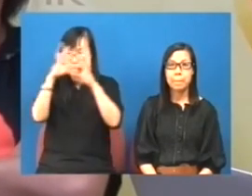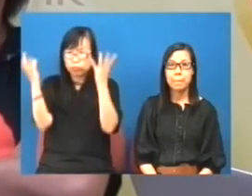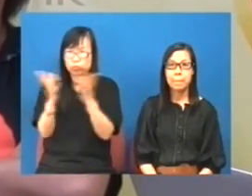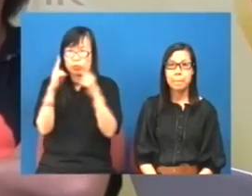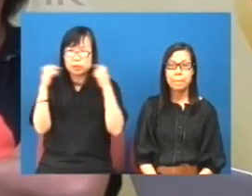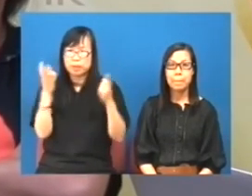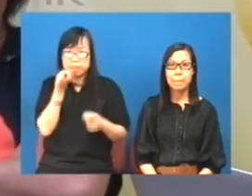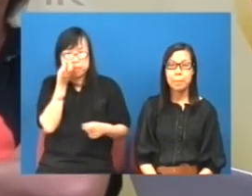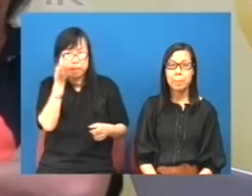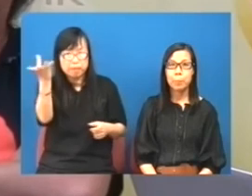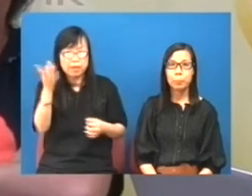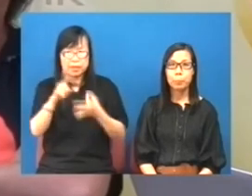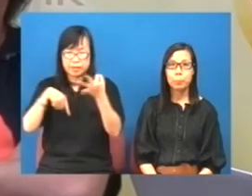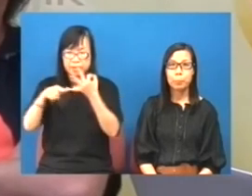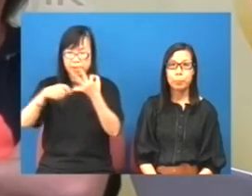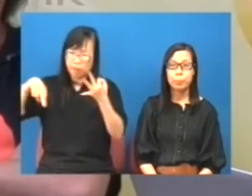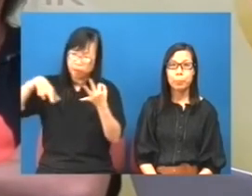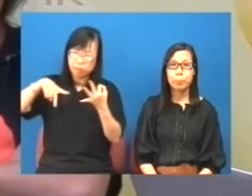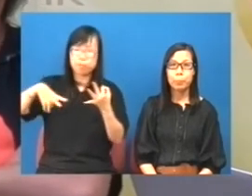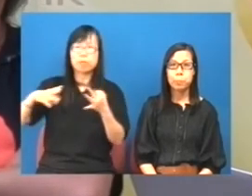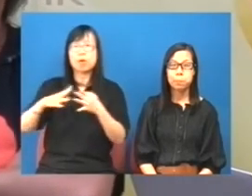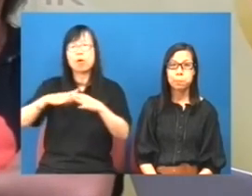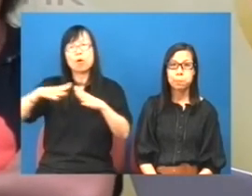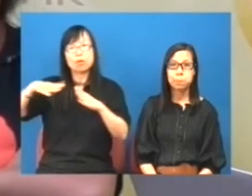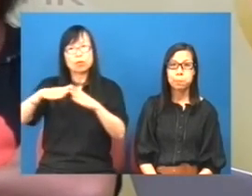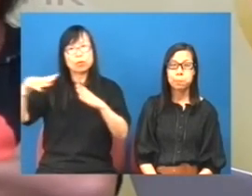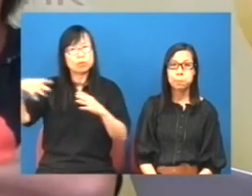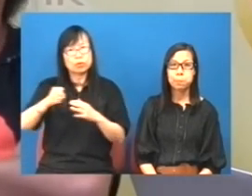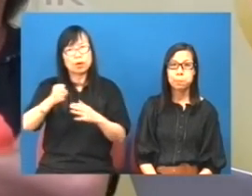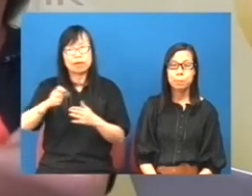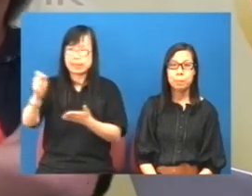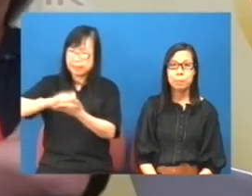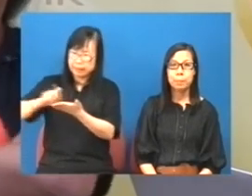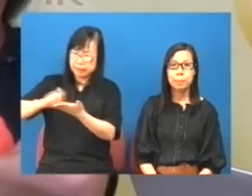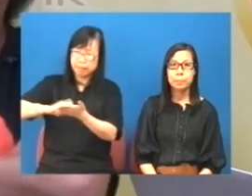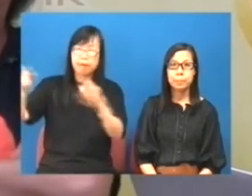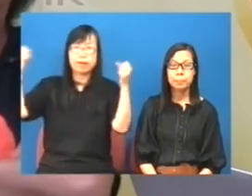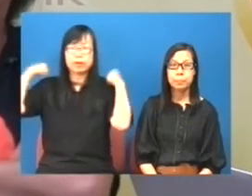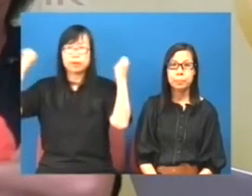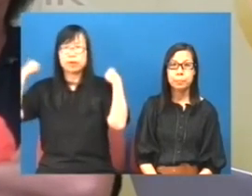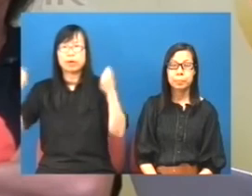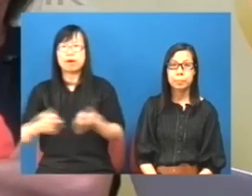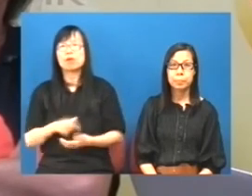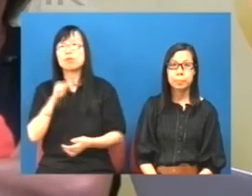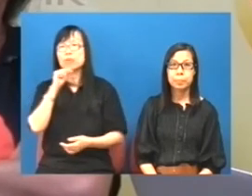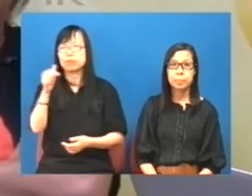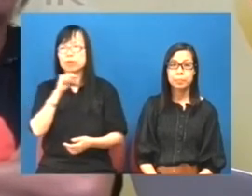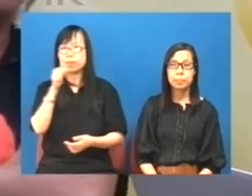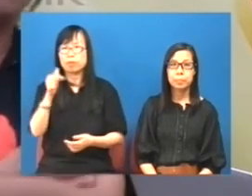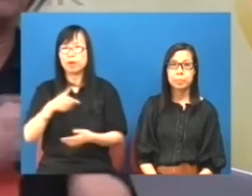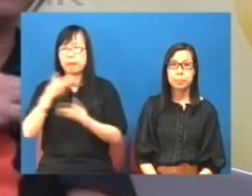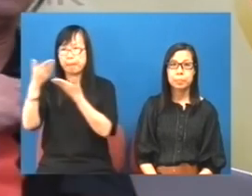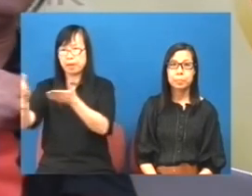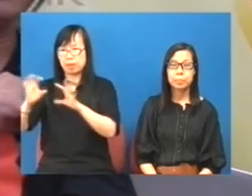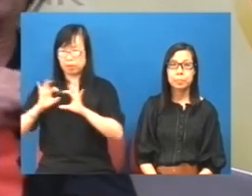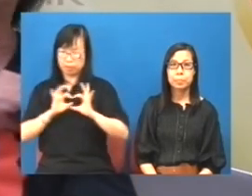某波局長的運動可能會合同一些人搞了簽名的運動簽完之後給10元10元我給你襟